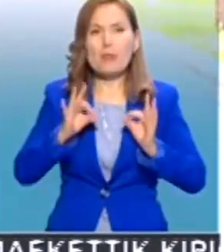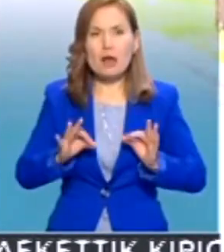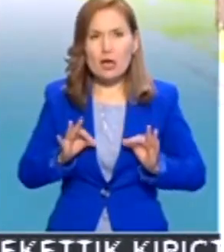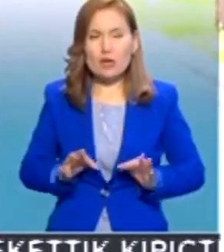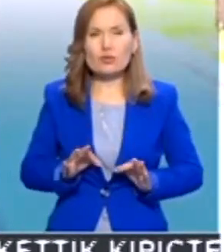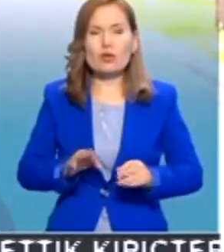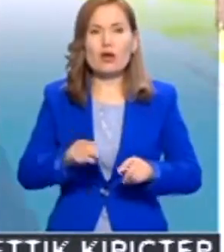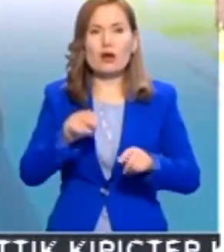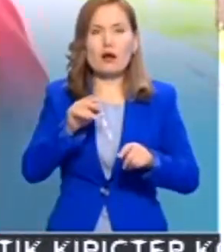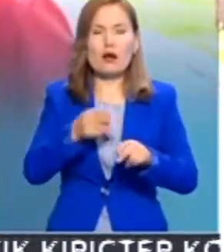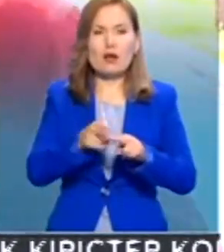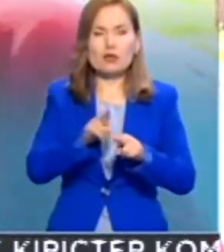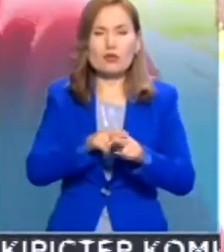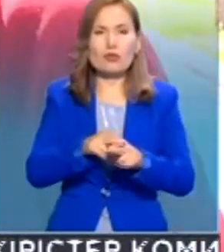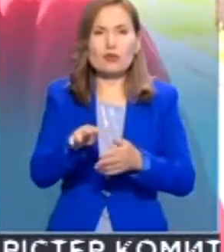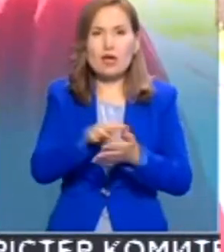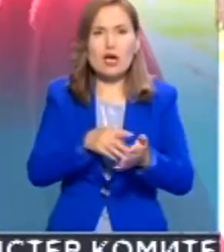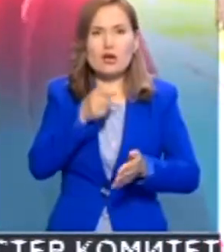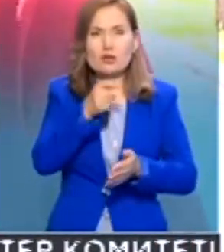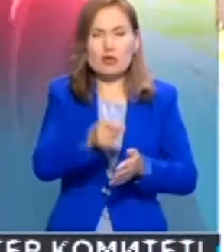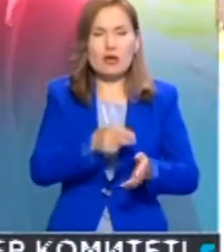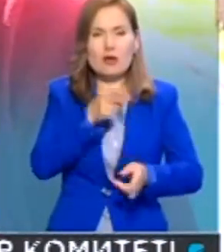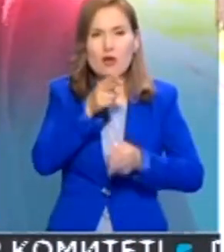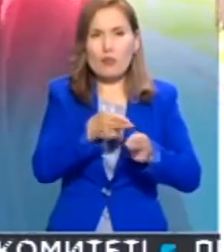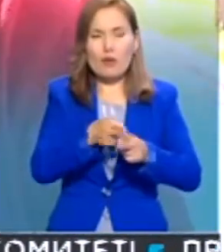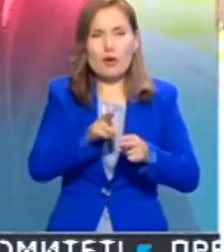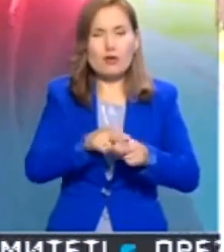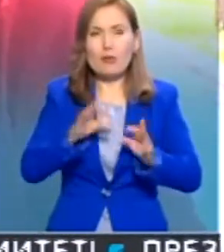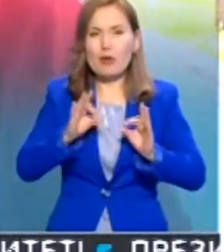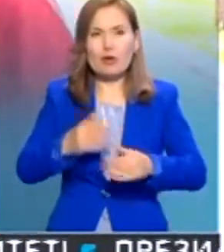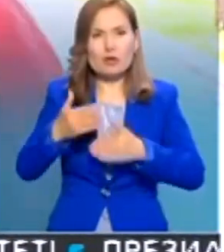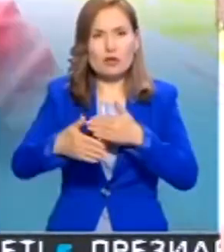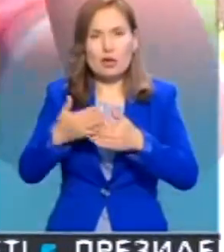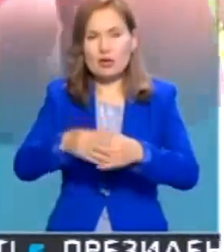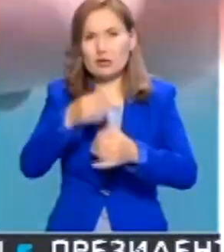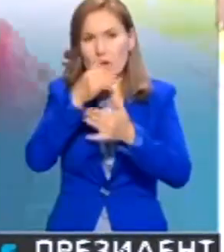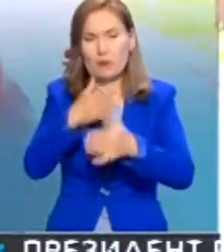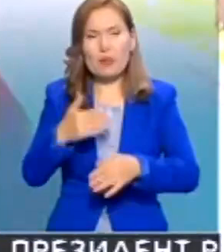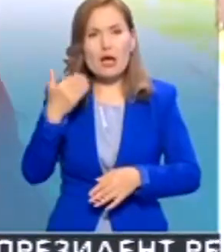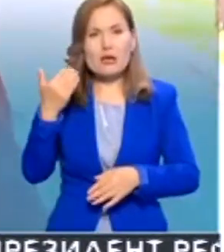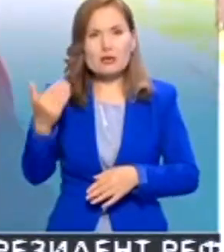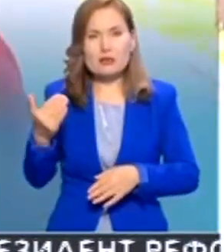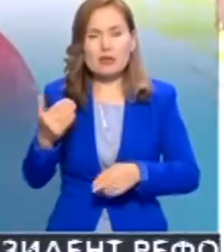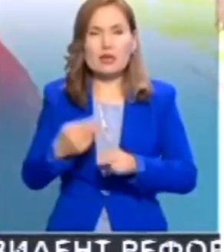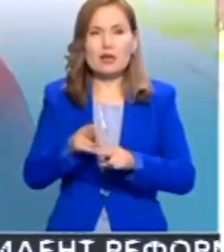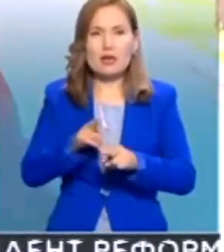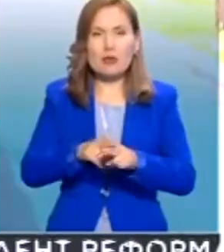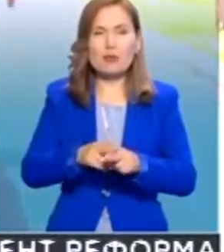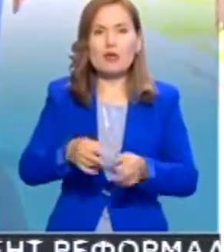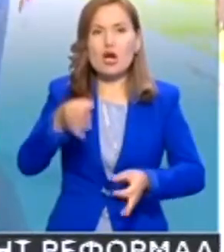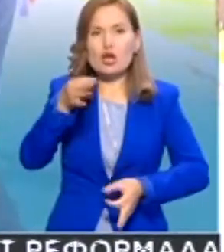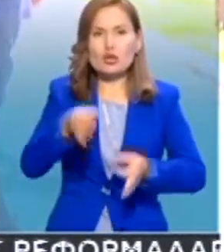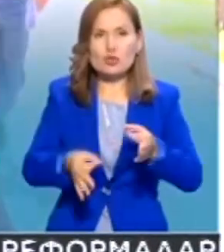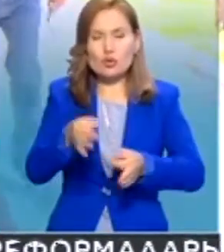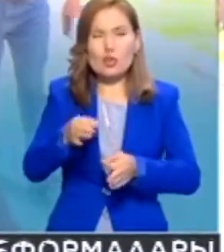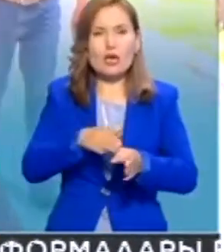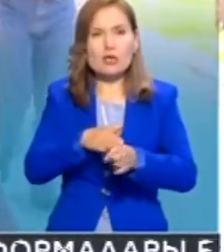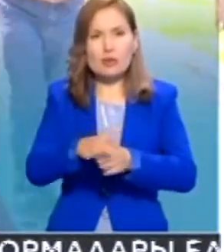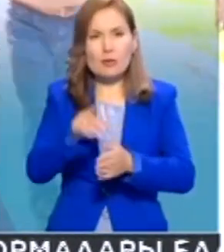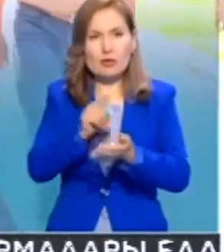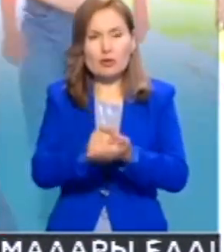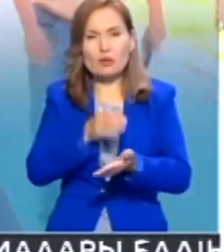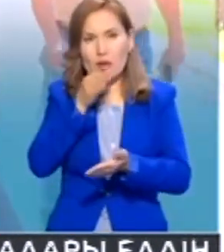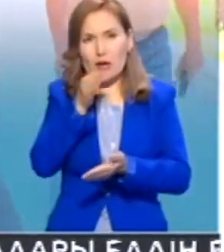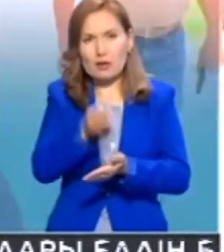арызды. Прокуратураның әлсіздігі ме, шамасы келмей ме, білмеймін. Олар да айтады, сіз дейді, ана судебный сот барыңыз, солардың бастықтарын